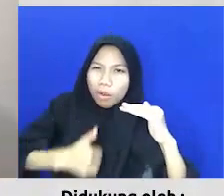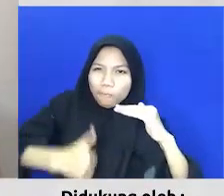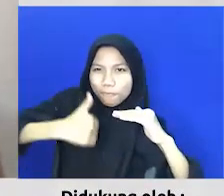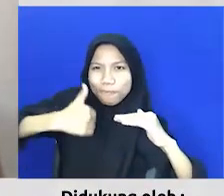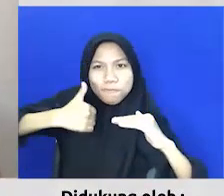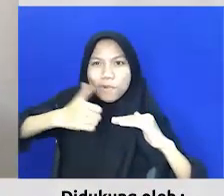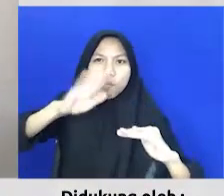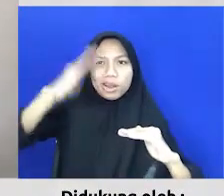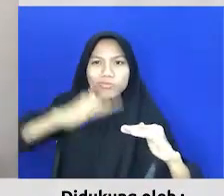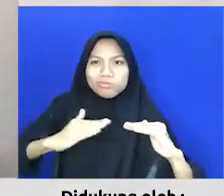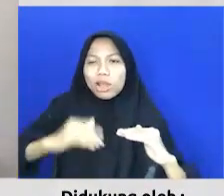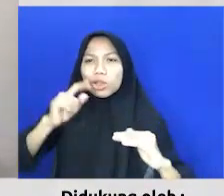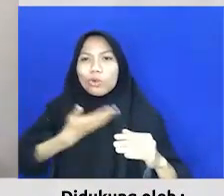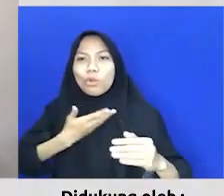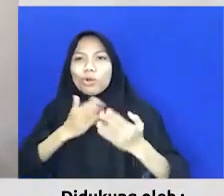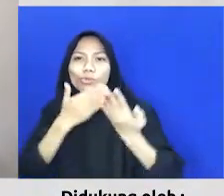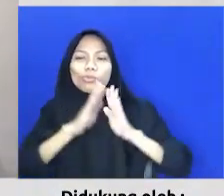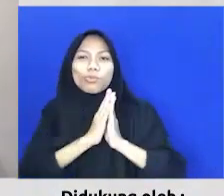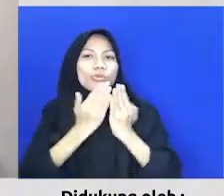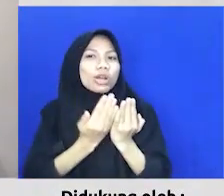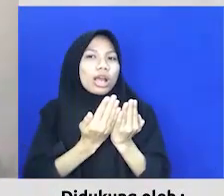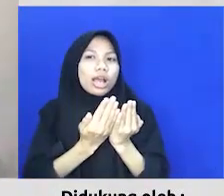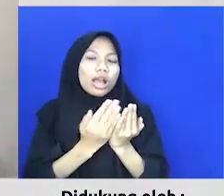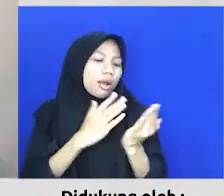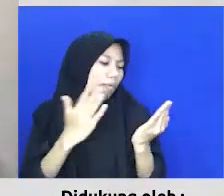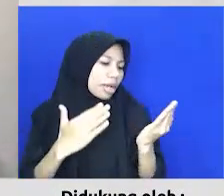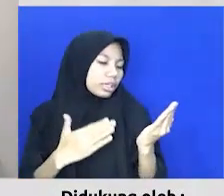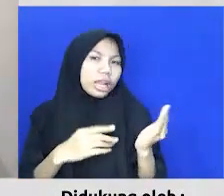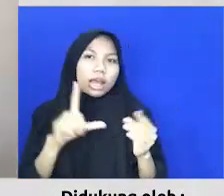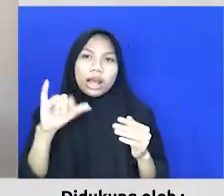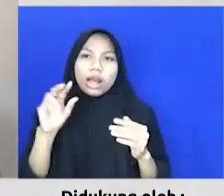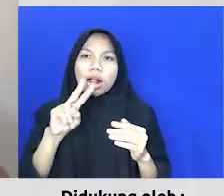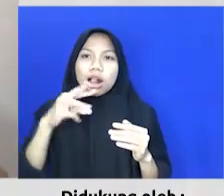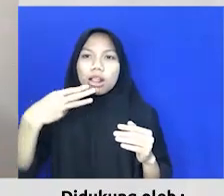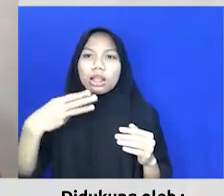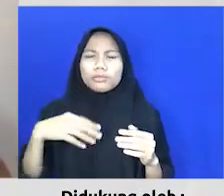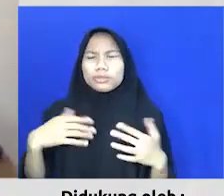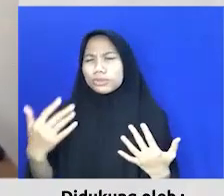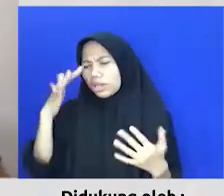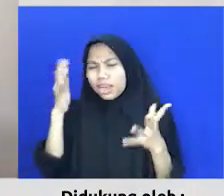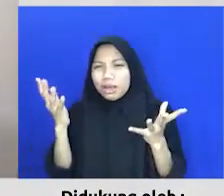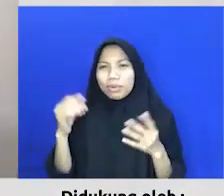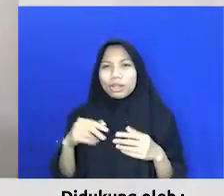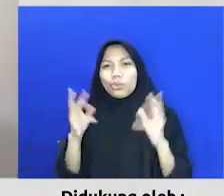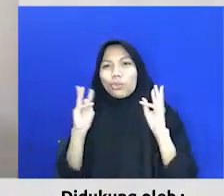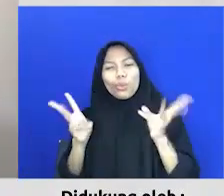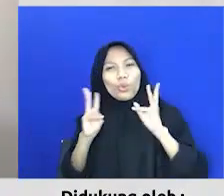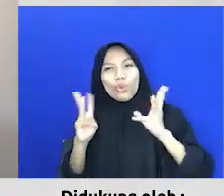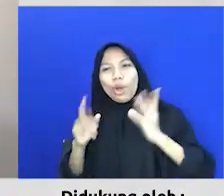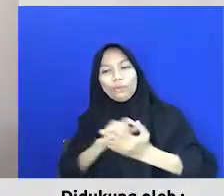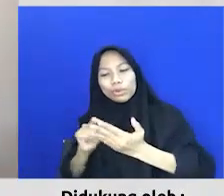Ada itu film tahun 50 50-an. 56. Ada perempuan 56.